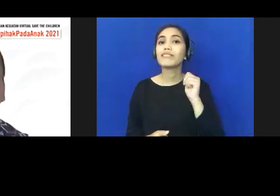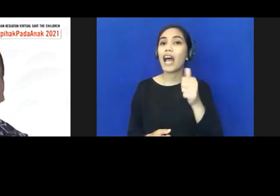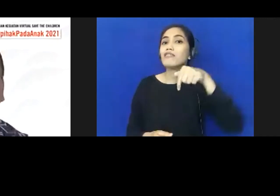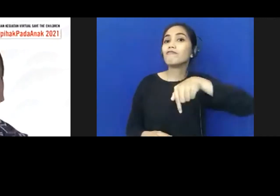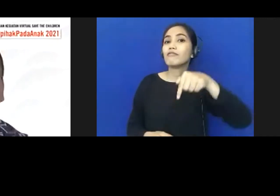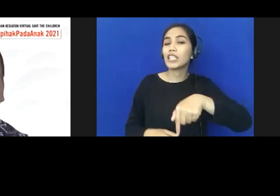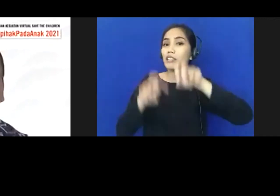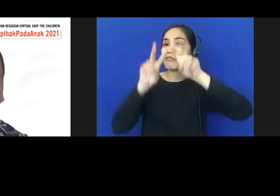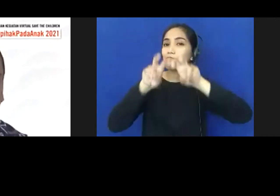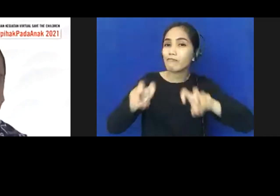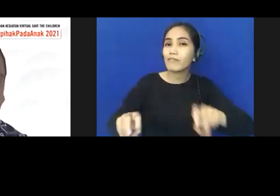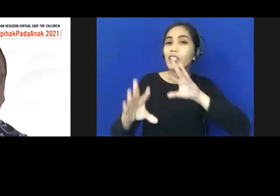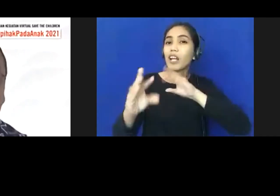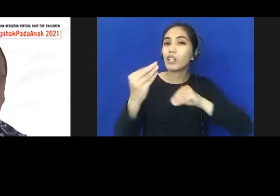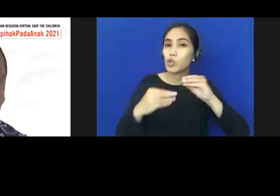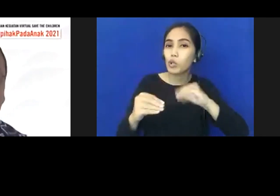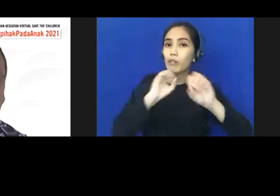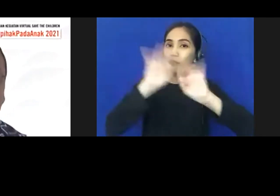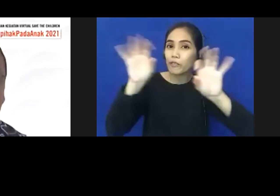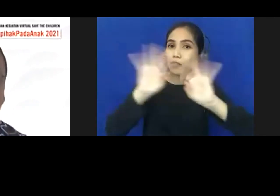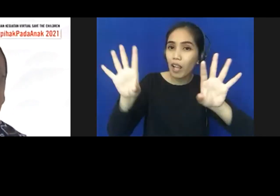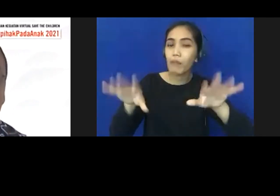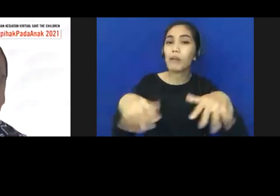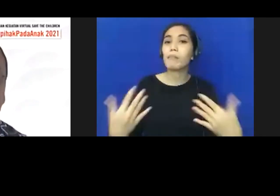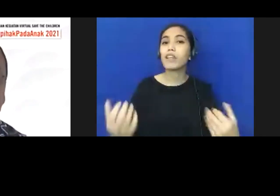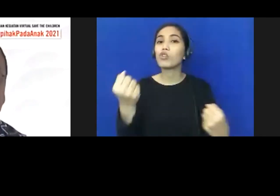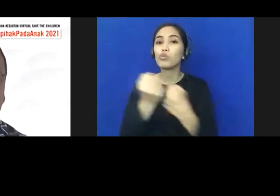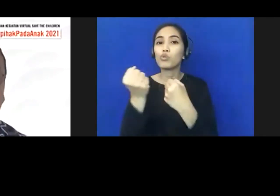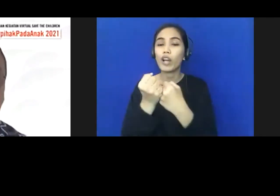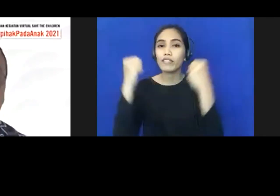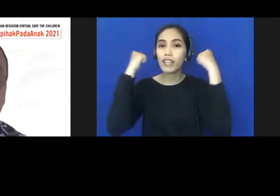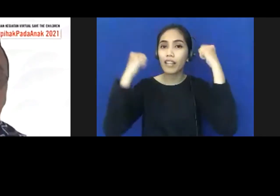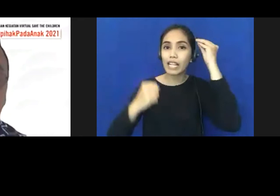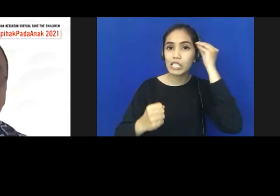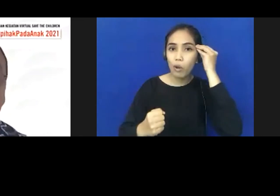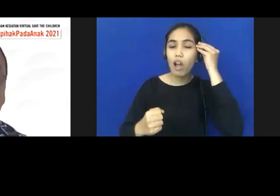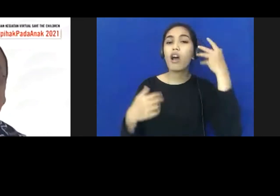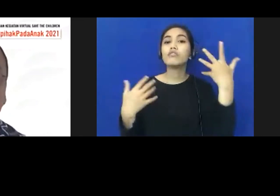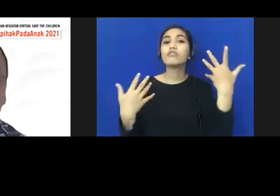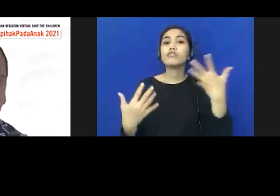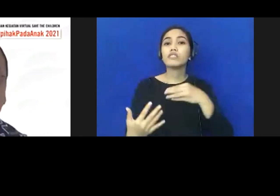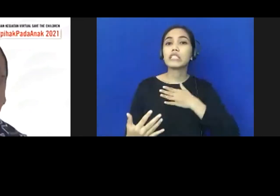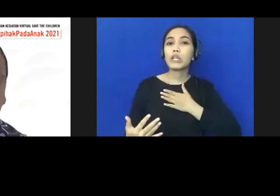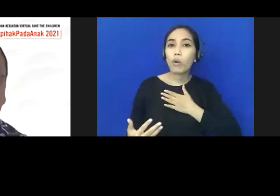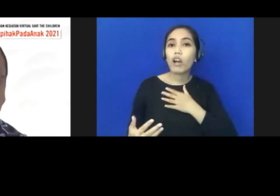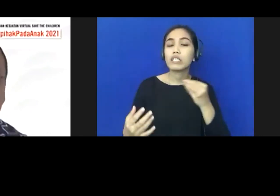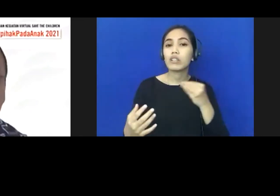terkait dukungan kesehatan jiwa atau psikososial, baik itu untuk anak maupun juga untuk